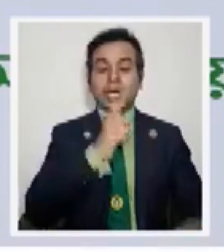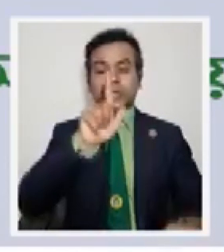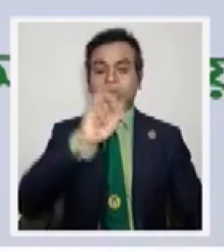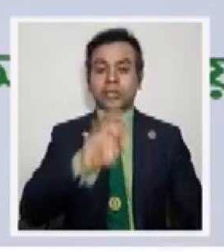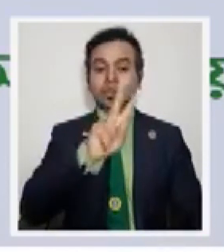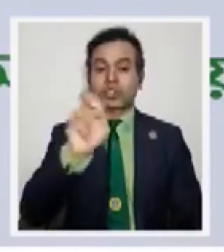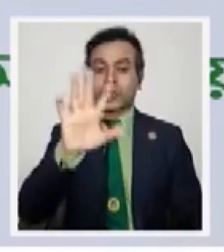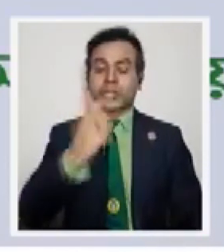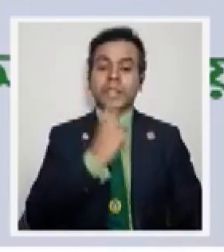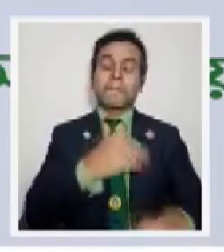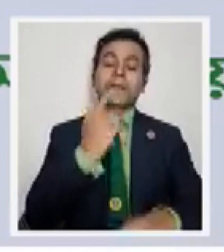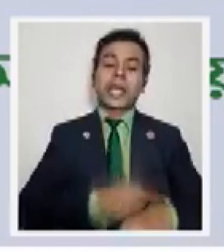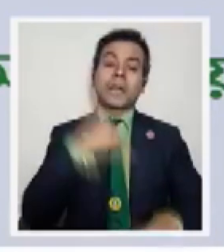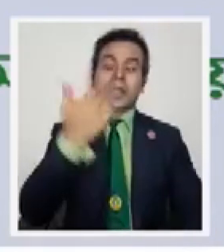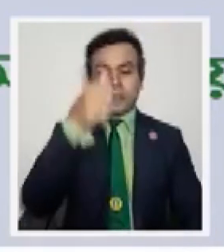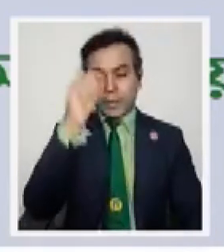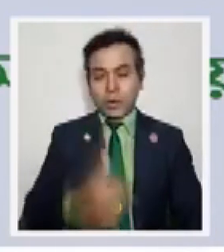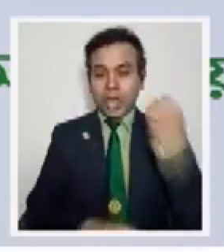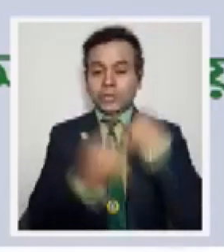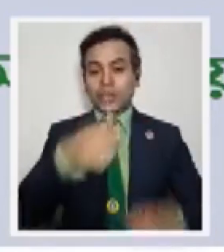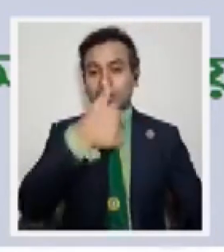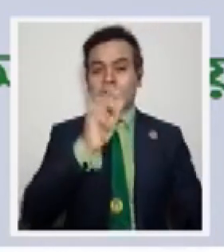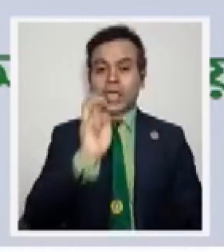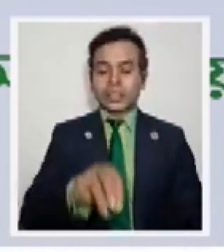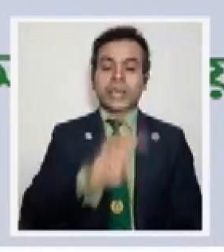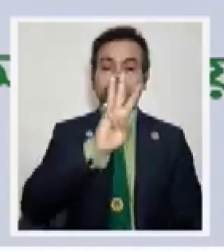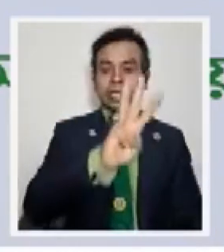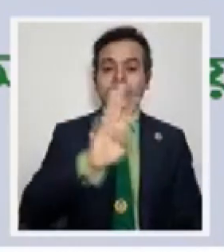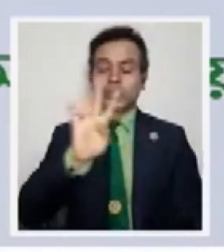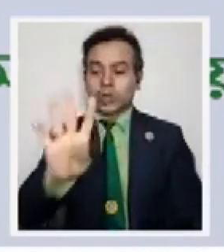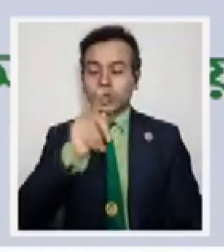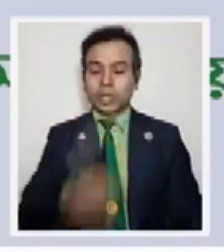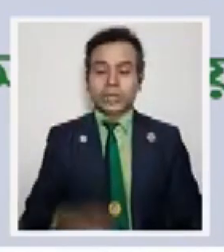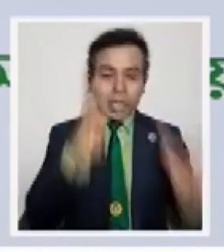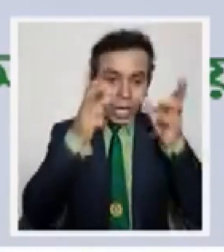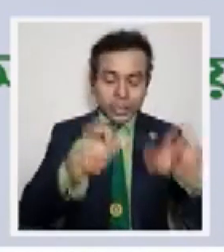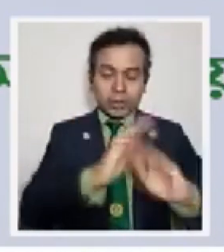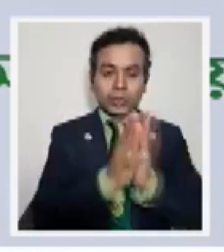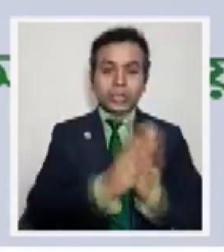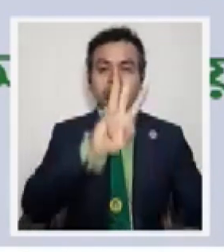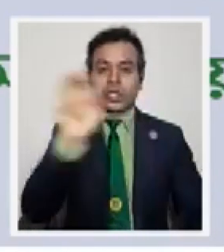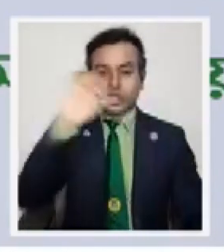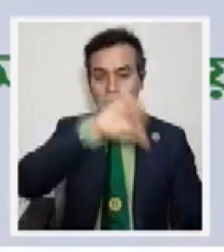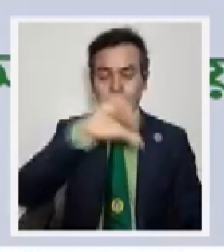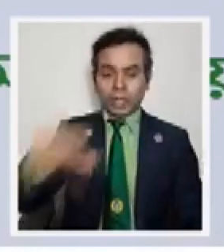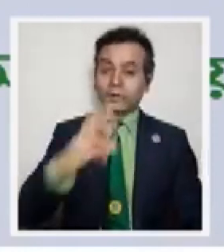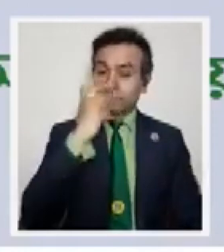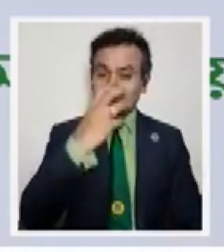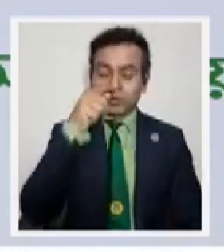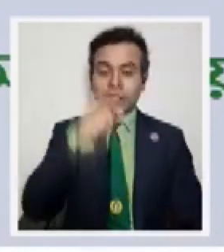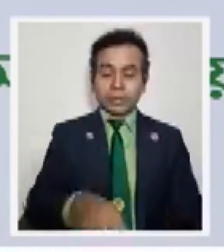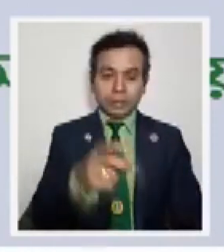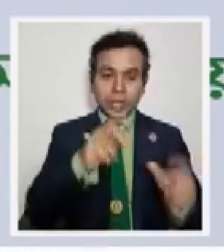মোট আইসোলেশন সজ্জা 13284টি, ঢাকা মহানগরীতে 7250টি, ঢাকা সিটির বাইরে দেশের বিভিন্ন